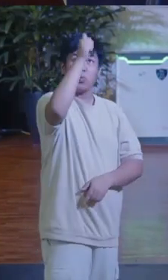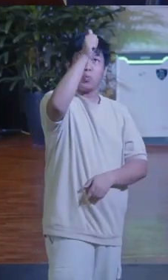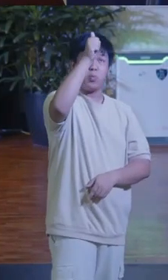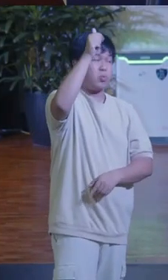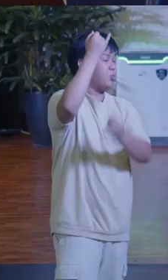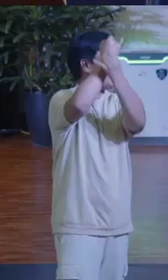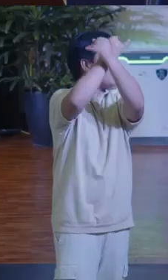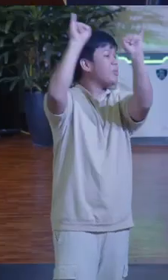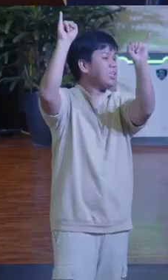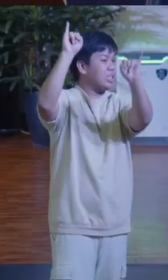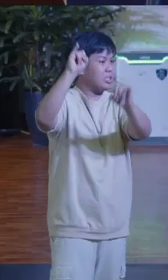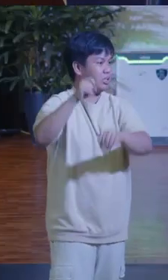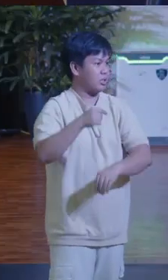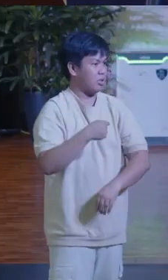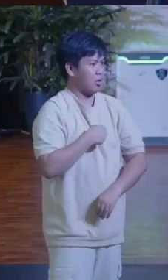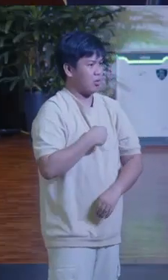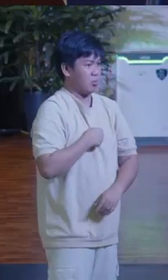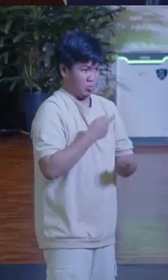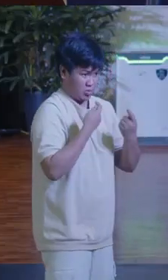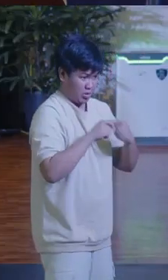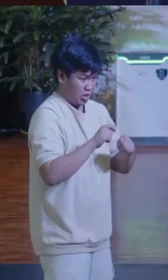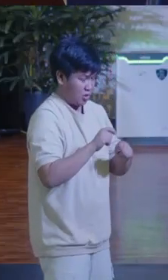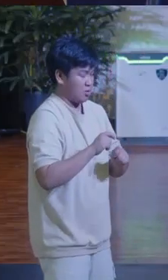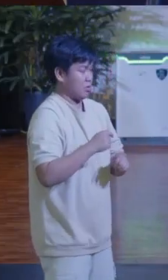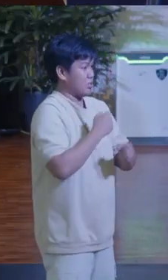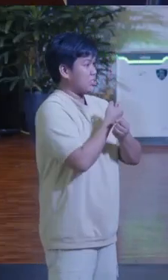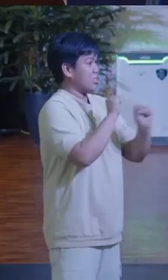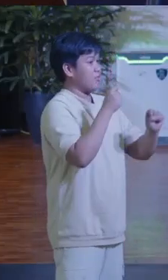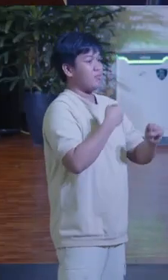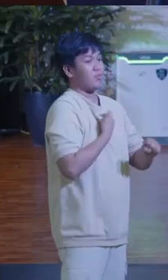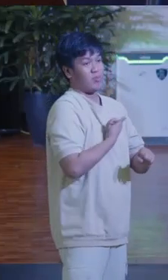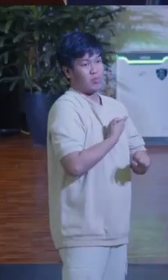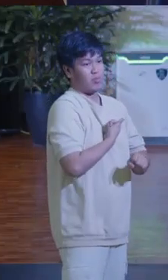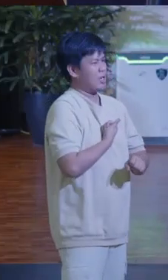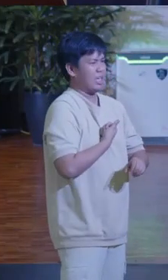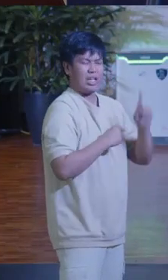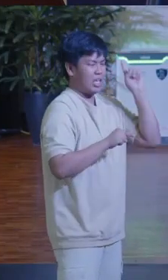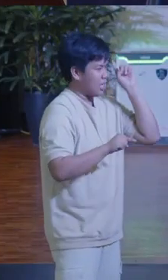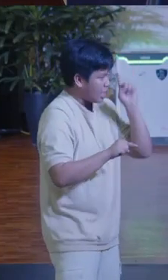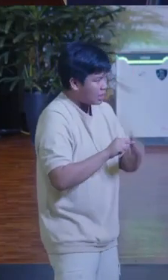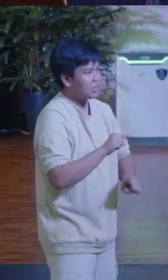gawin para igalaw ang kanyang kamay upang tayo iligtas niya.